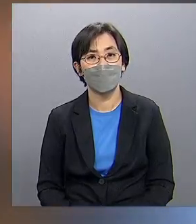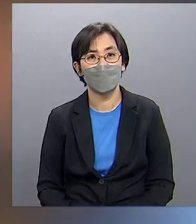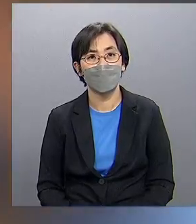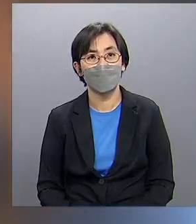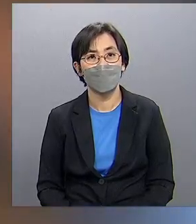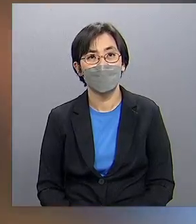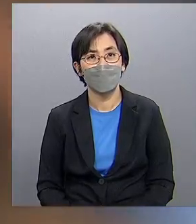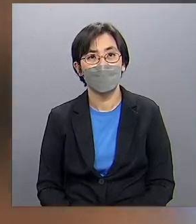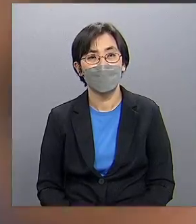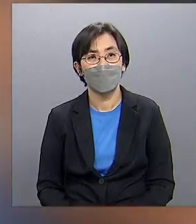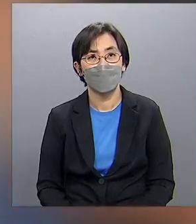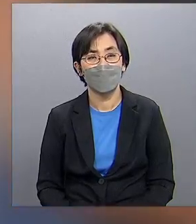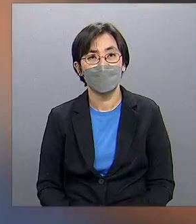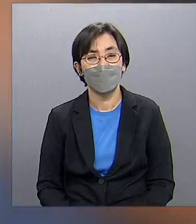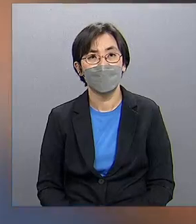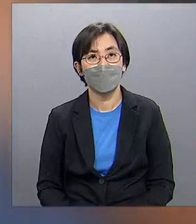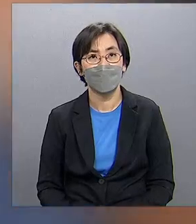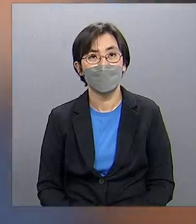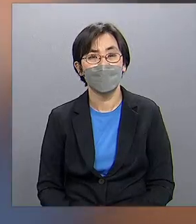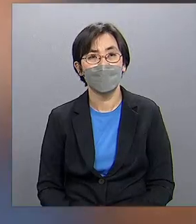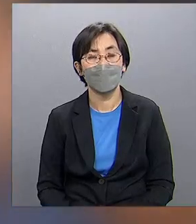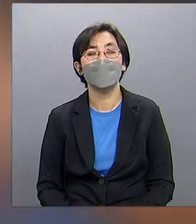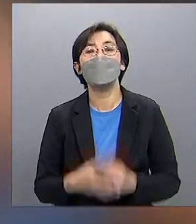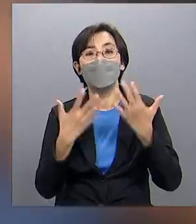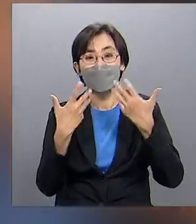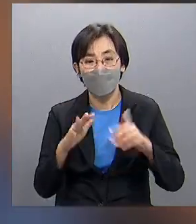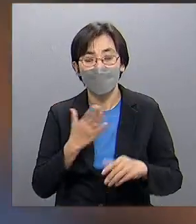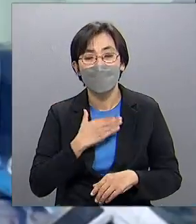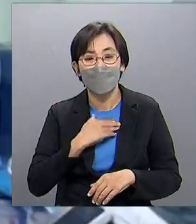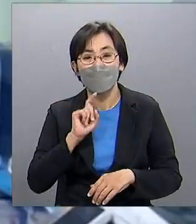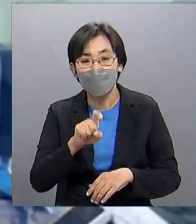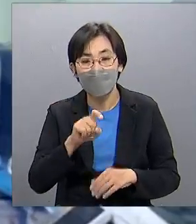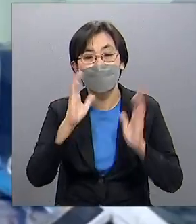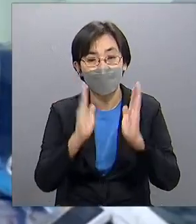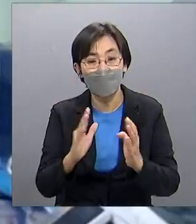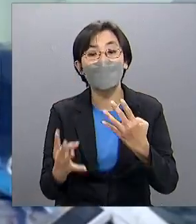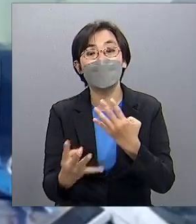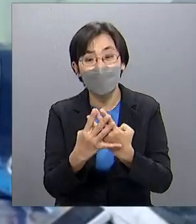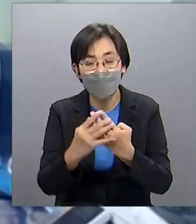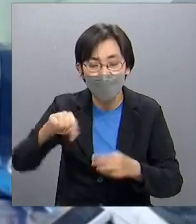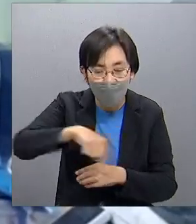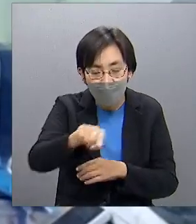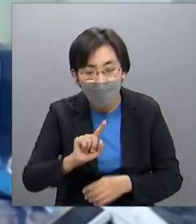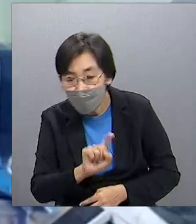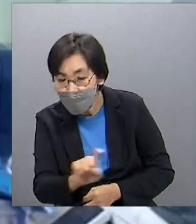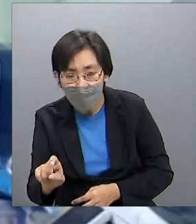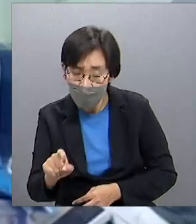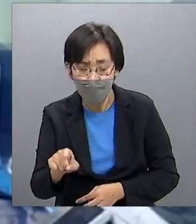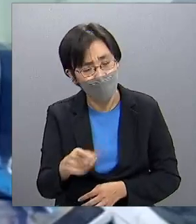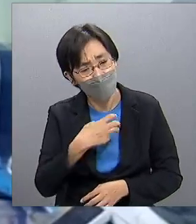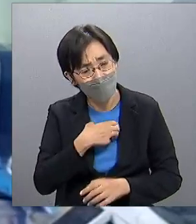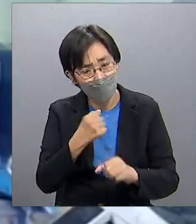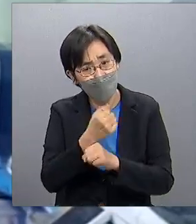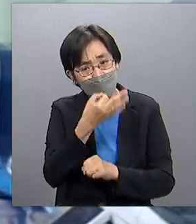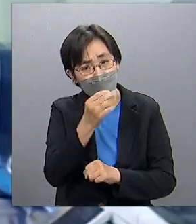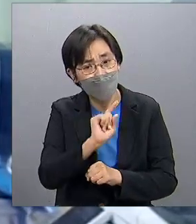จากนั้นเราก็สอบถามผู้ต้องโทษว่าเราควรจะทำทักษะอาชีพอ